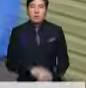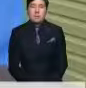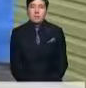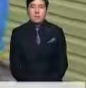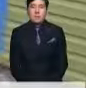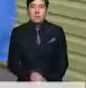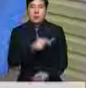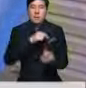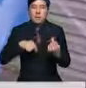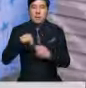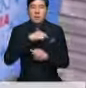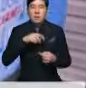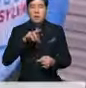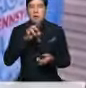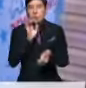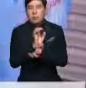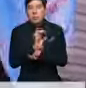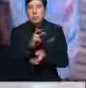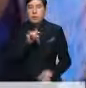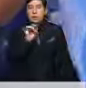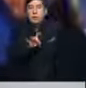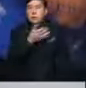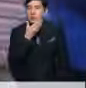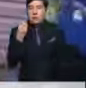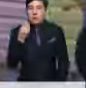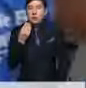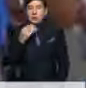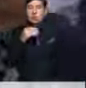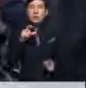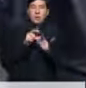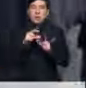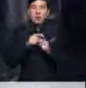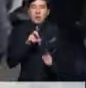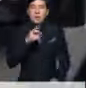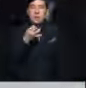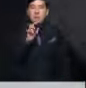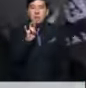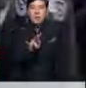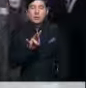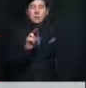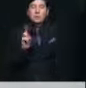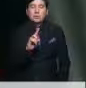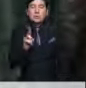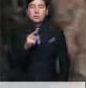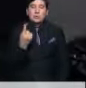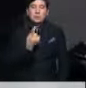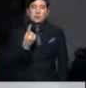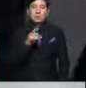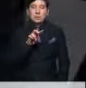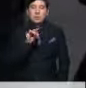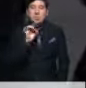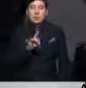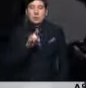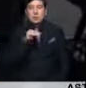не мусор». Сторонников Трампа глубоко задели неосторожно сказанные слова Джона Байдена о том, что единственный плавающий мусор в